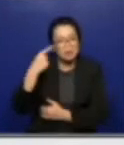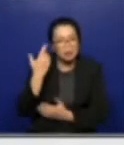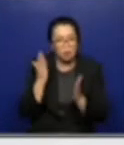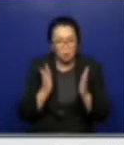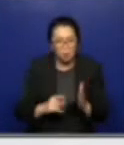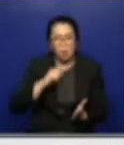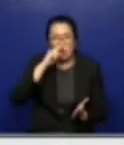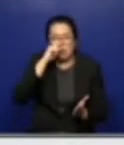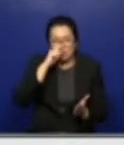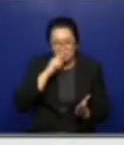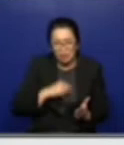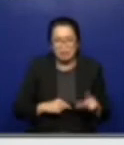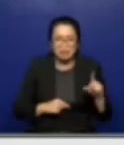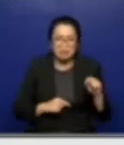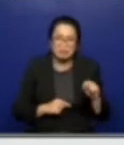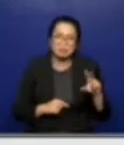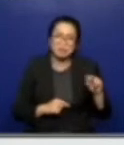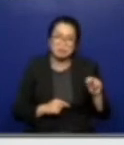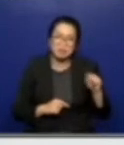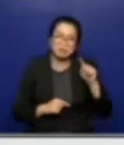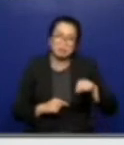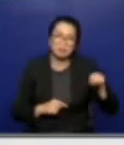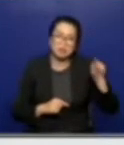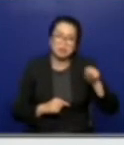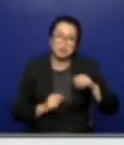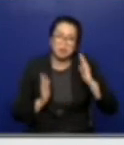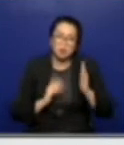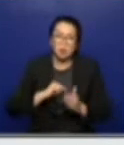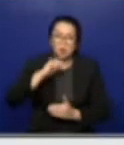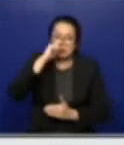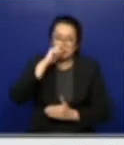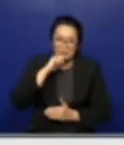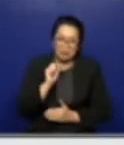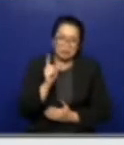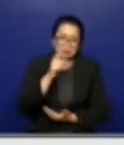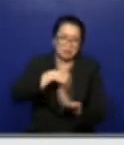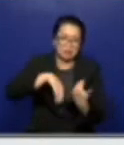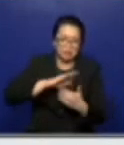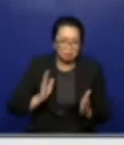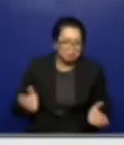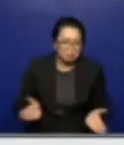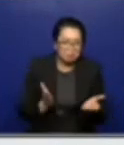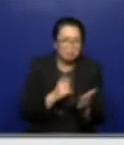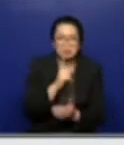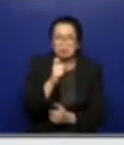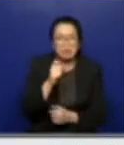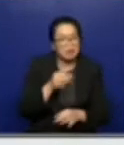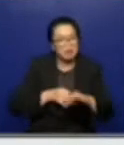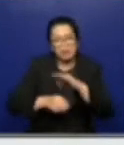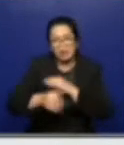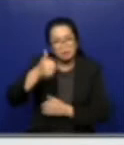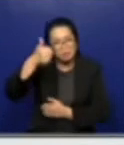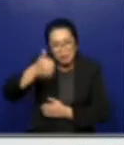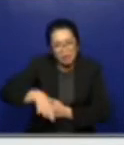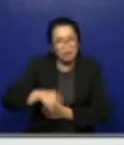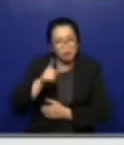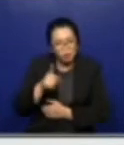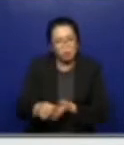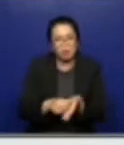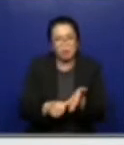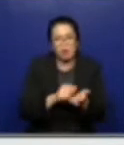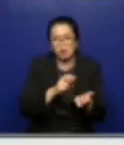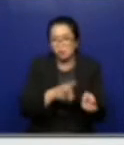น 20-30% ของนักท่องเที่ยวในไทยเนี่ยมาทำให้ชดเชยกับกลุ่มนั้นได้ท่านต้องมีทางแก้ทางอื่น